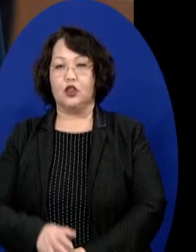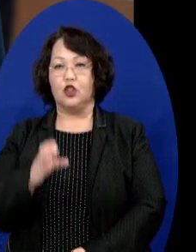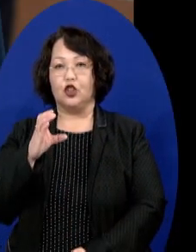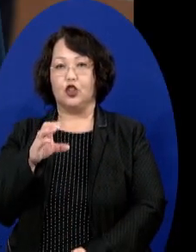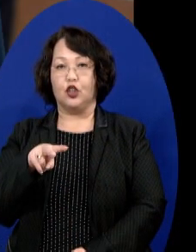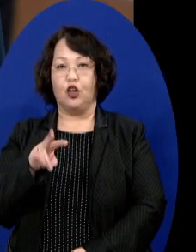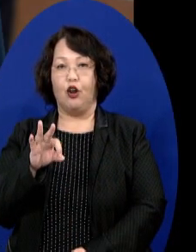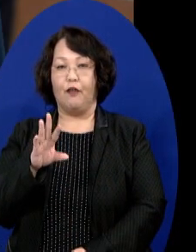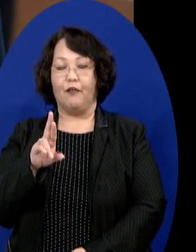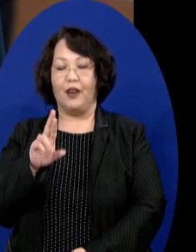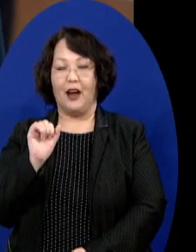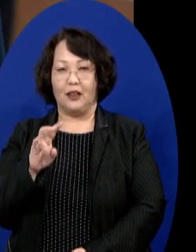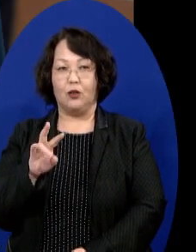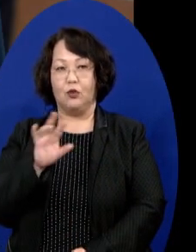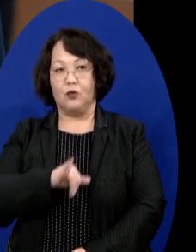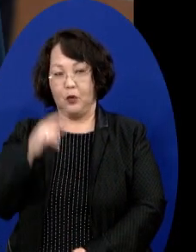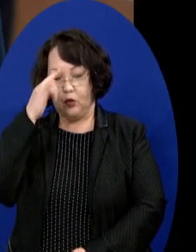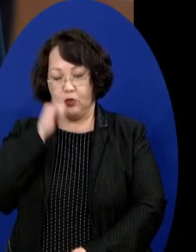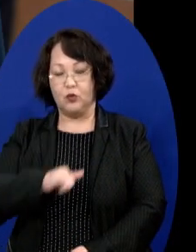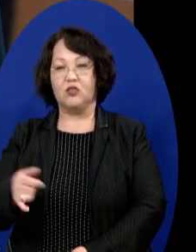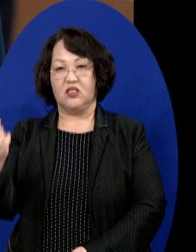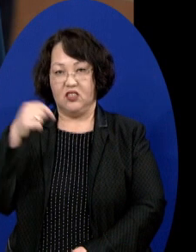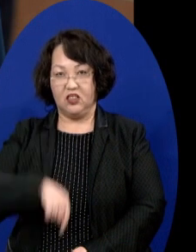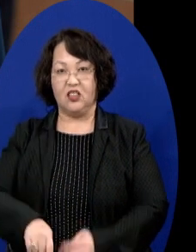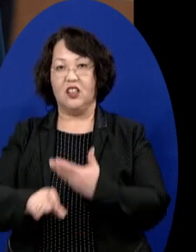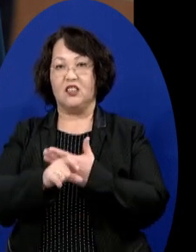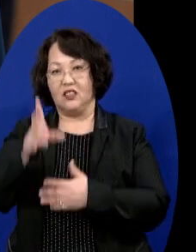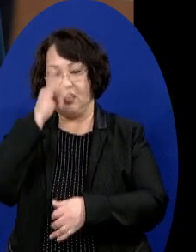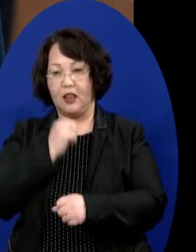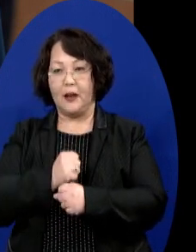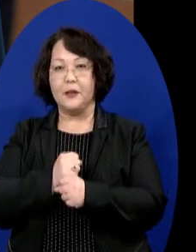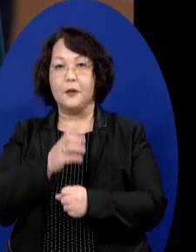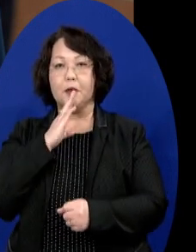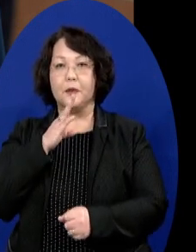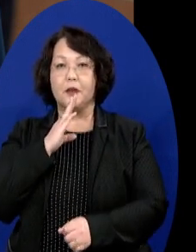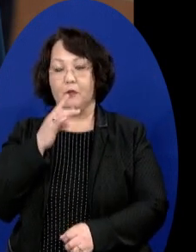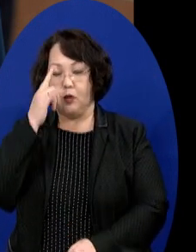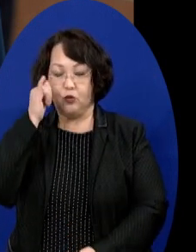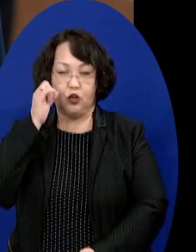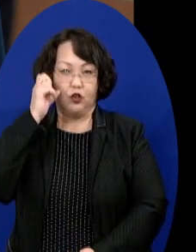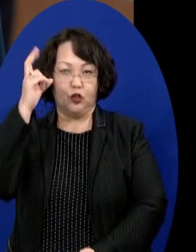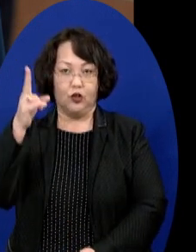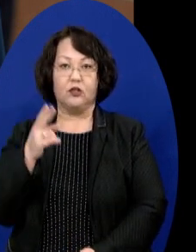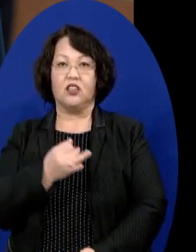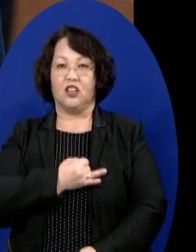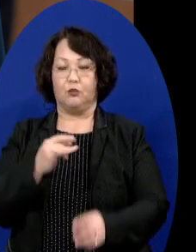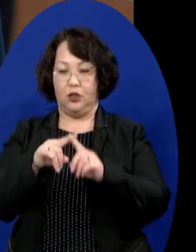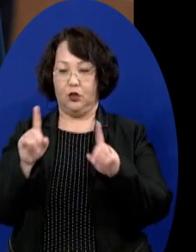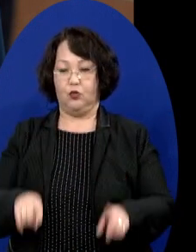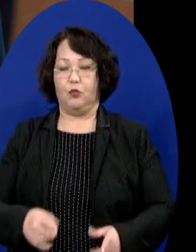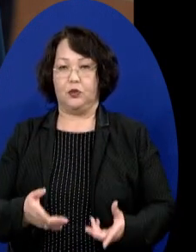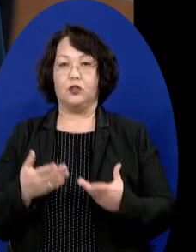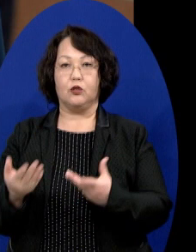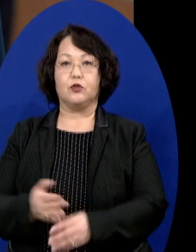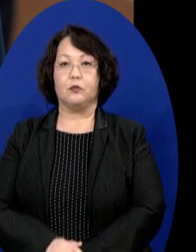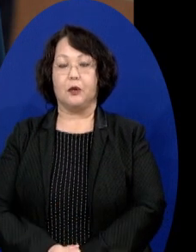Словен улсаас Монгол улсад суух элчин сайд хатагтай Аленка Сходолник Монгол улсын ерөнхийлөгч хүрэлцөхөд итгэмжлэх жуух бичгийн